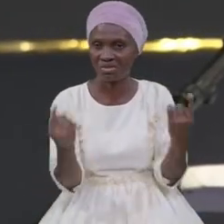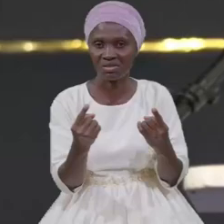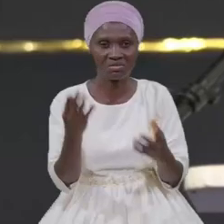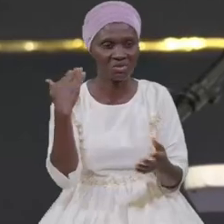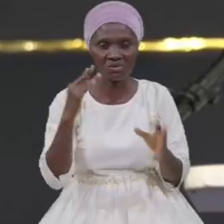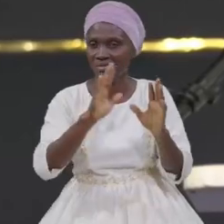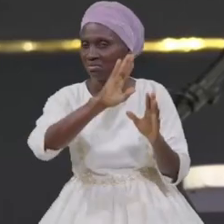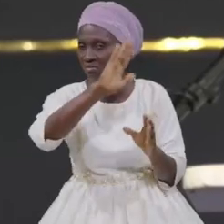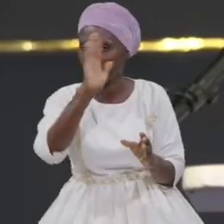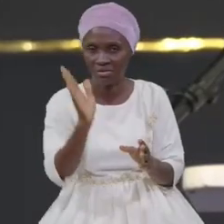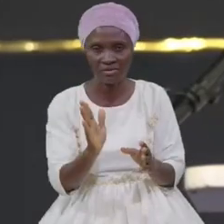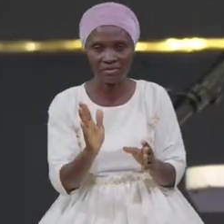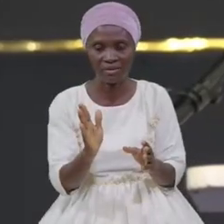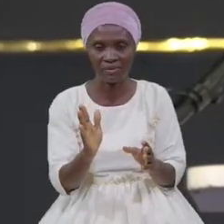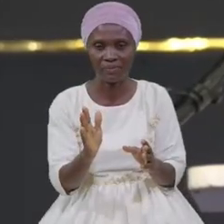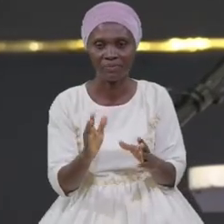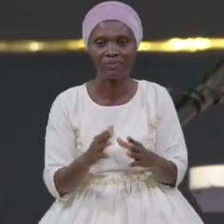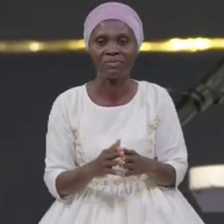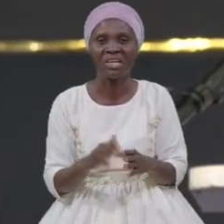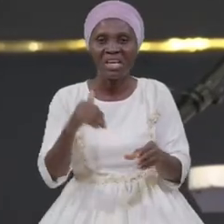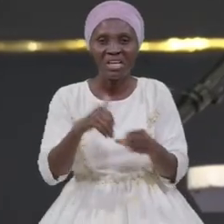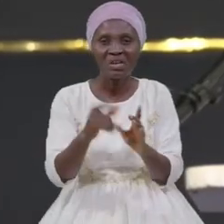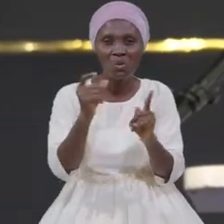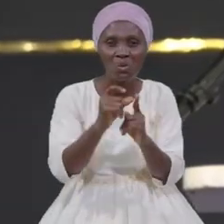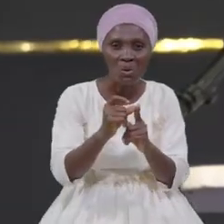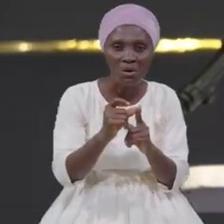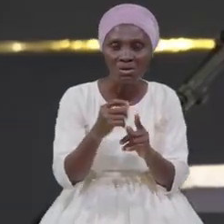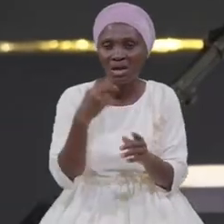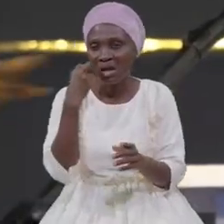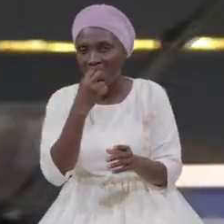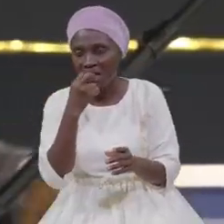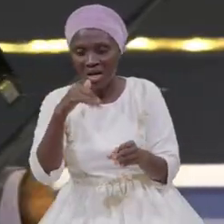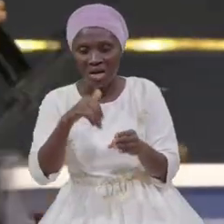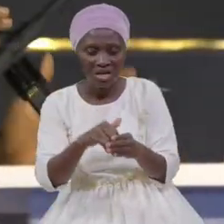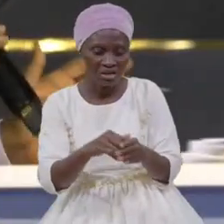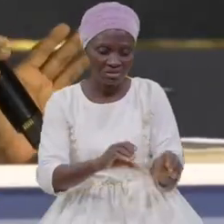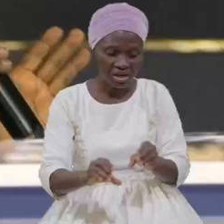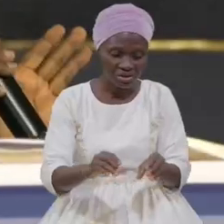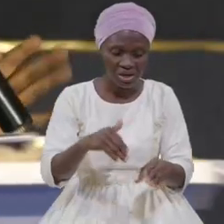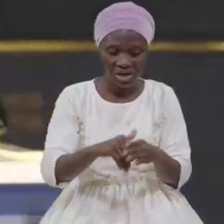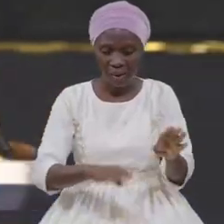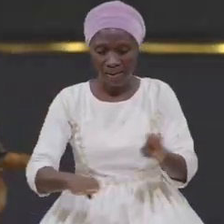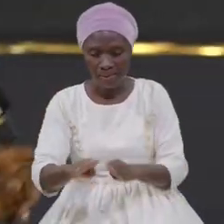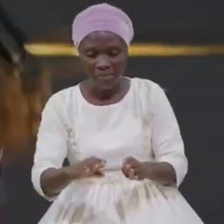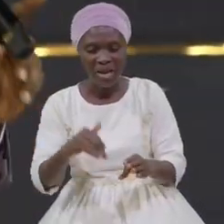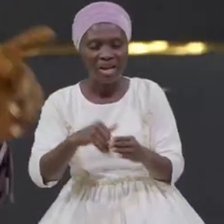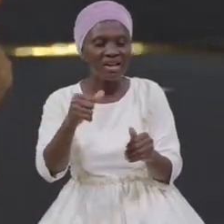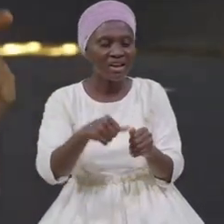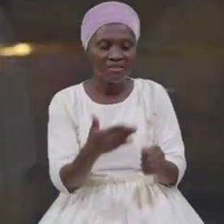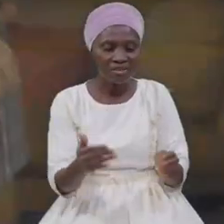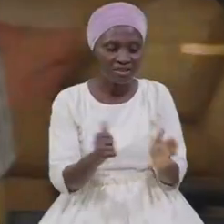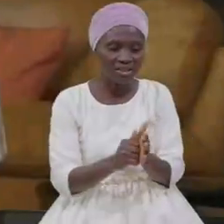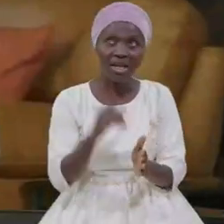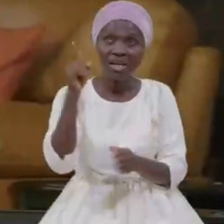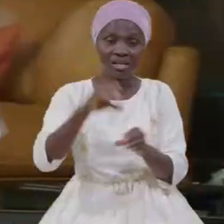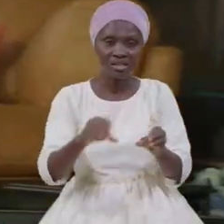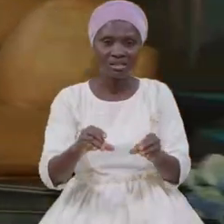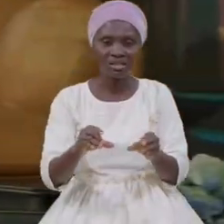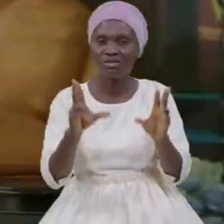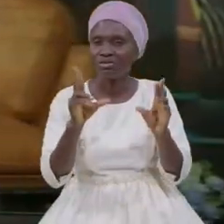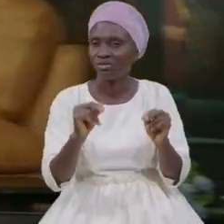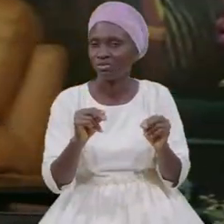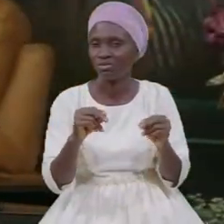En parole, en pensée, en action. Dans le comportement, tout ce qu'il a fait, il n'y avait